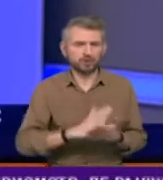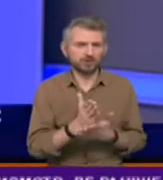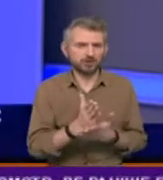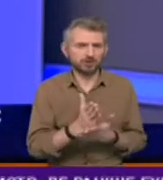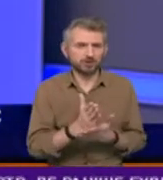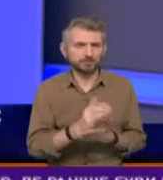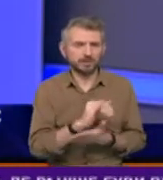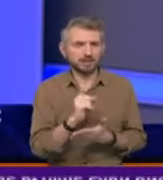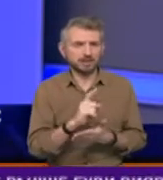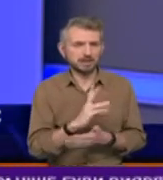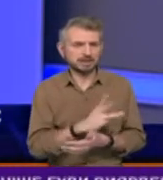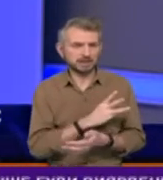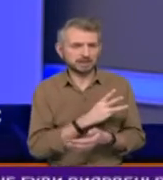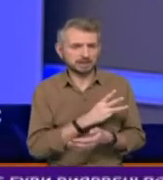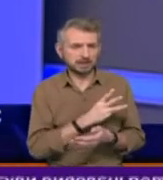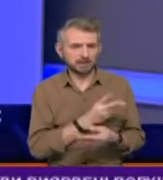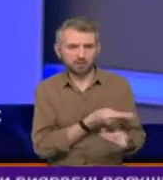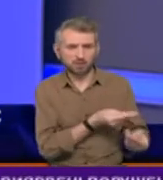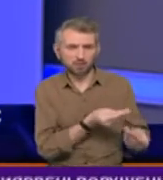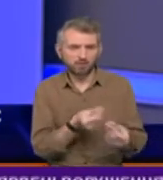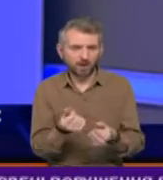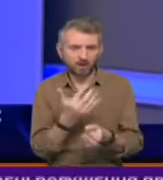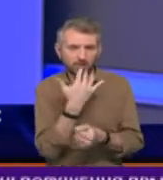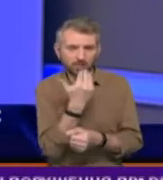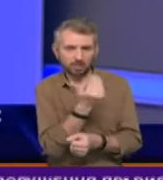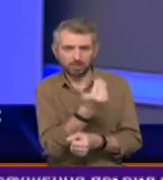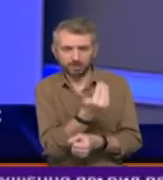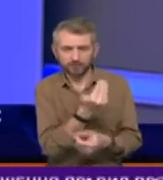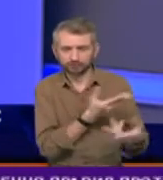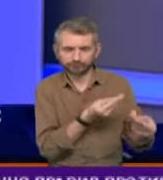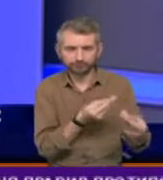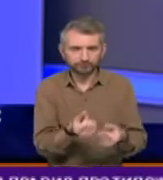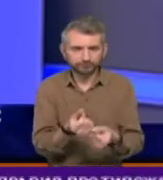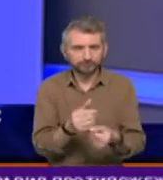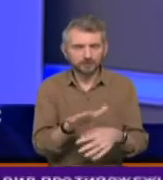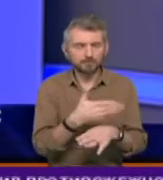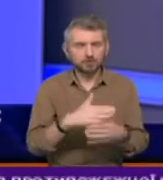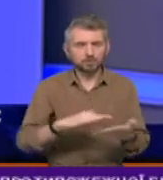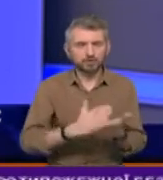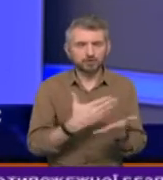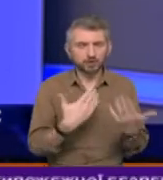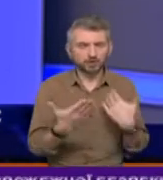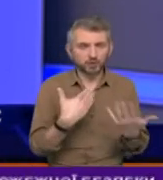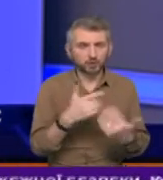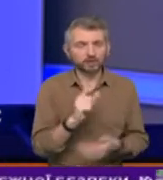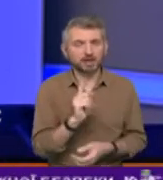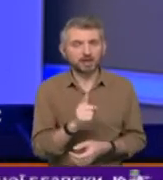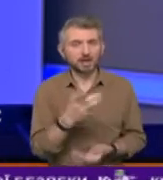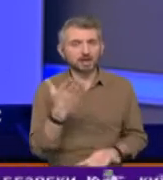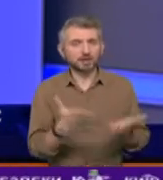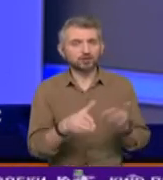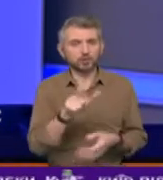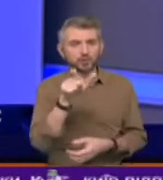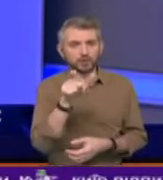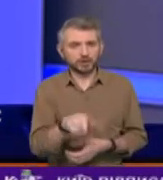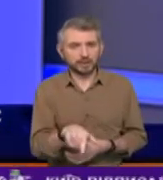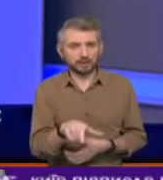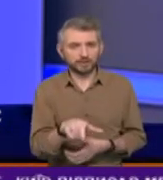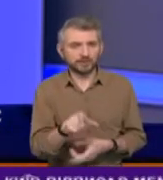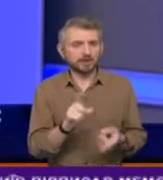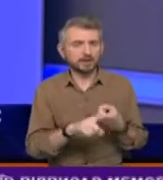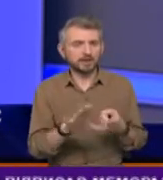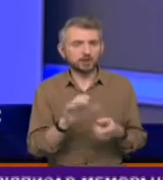mm-hmm, але це залежить конкретно від закладу вищої освіти, які там процедури прописані. Але я думаю, що ну, зовнішнє